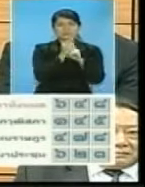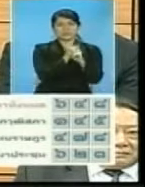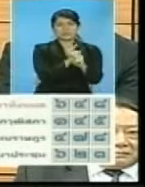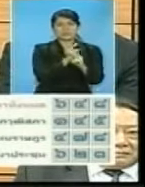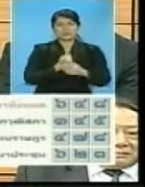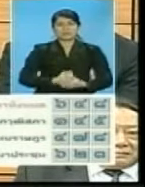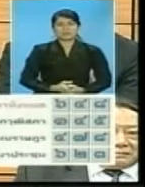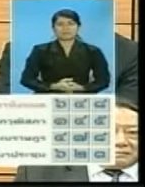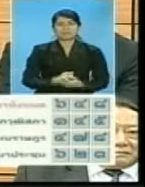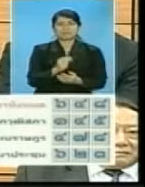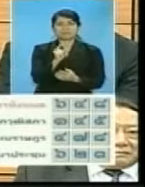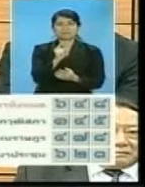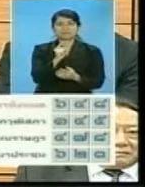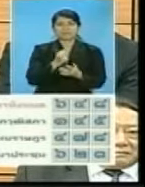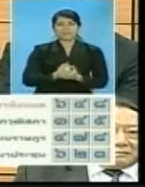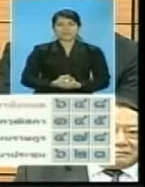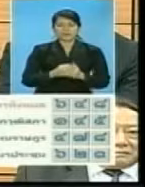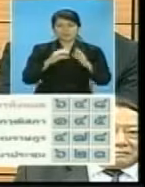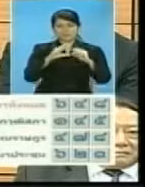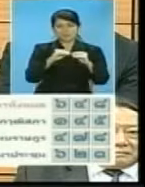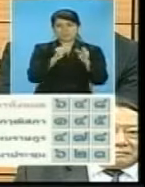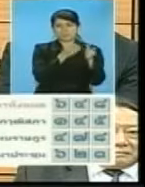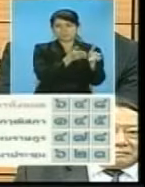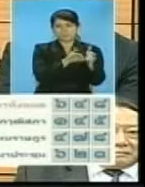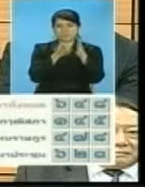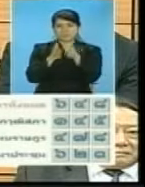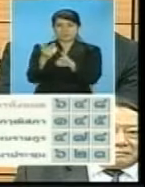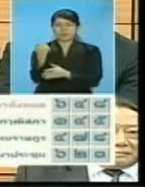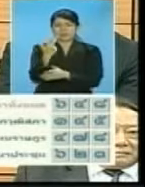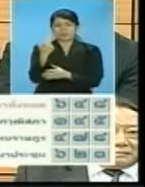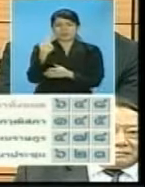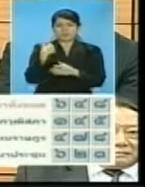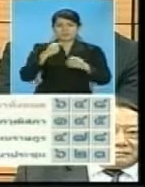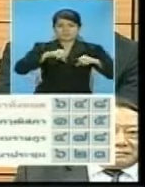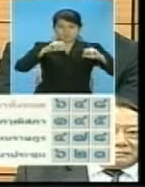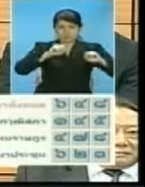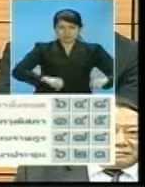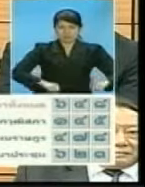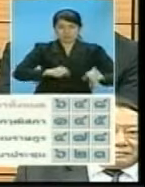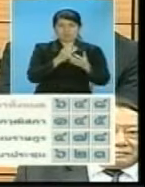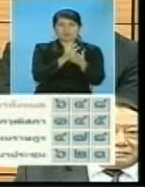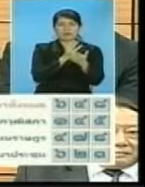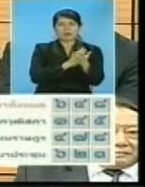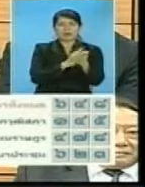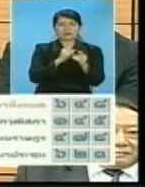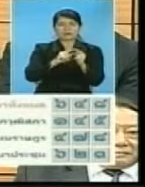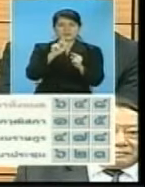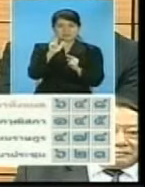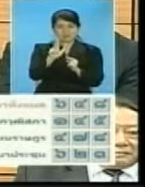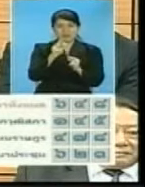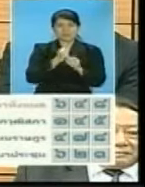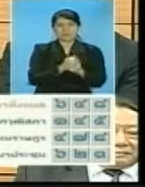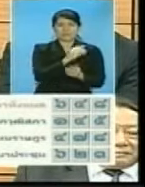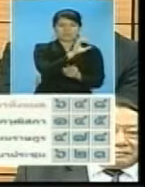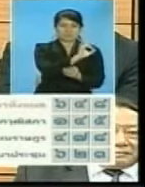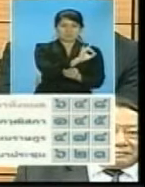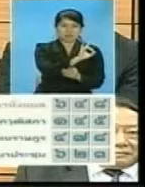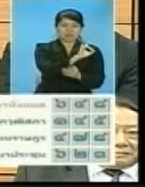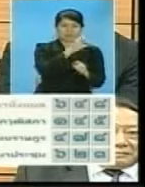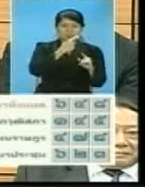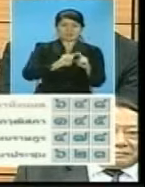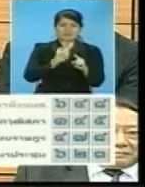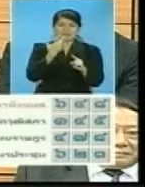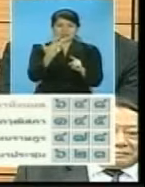ในที่อันทรงเกียรติทั้ง3ฝ่ายจะลงมติวาระที่3ในวันที่8พฤษภา